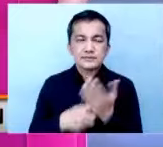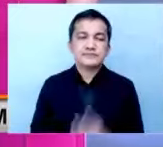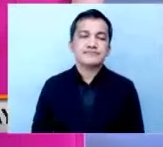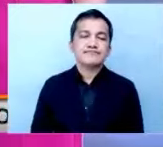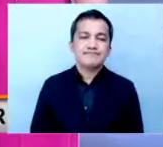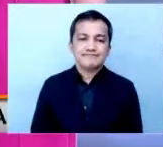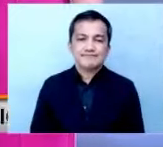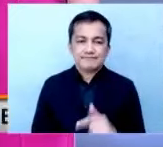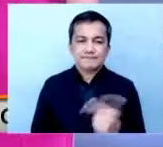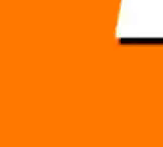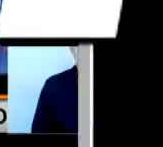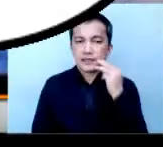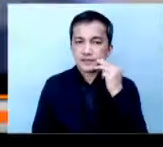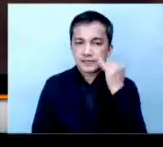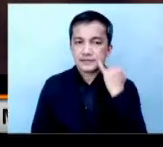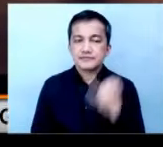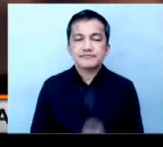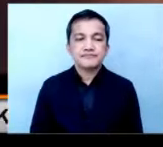MJ Marfori.